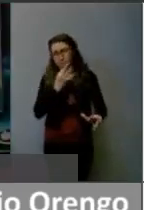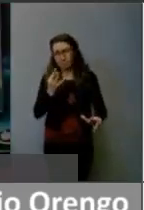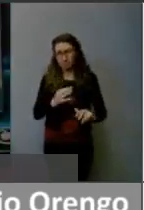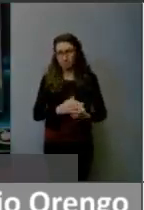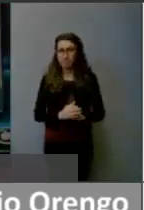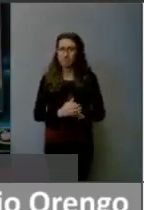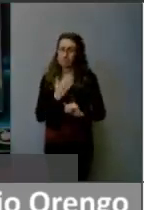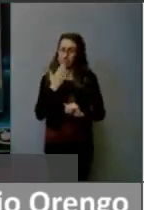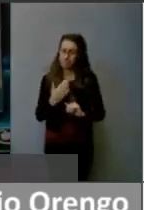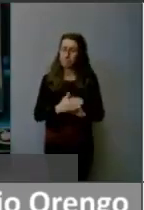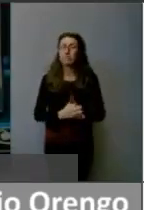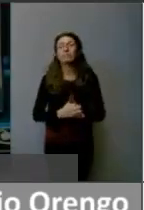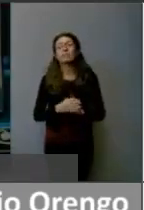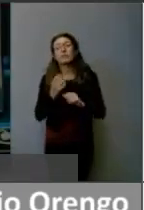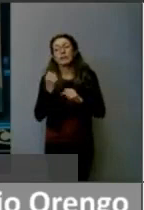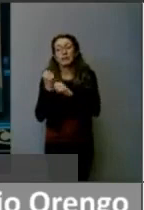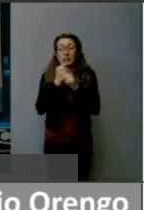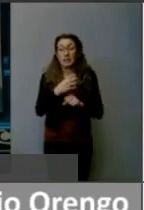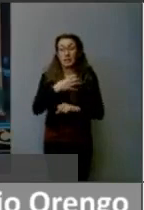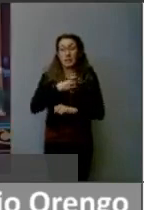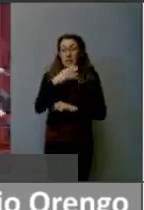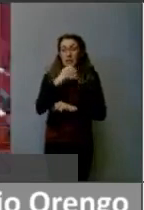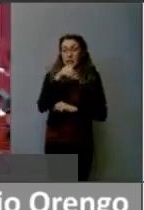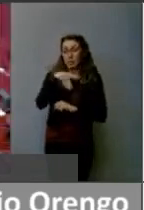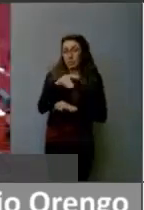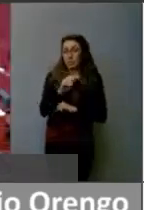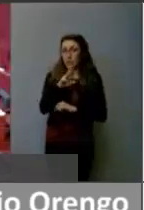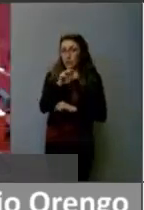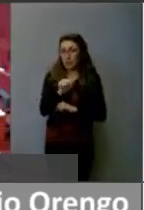Prego per la risposta, assessore Campora.